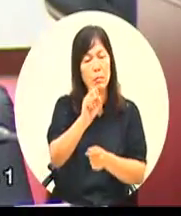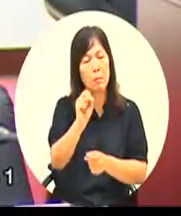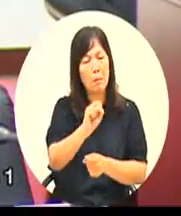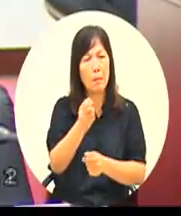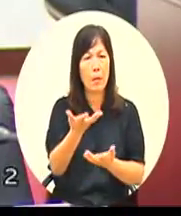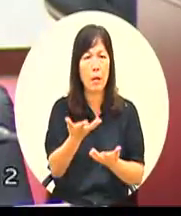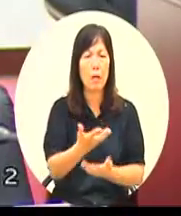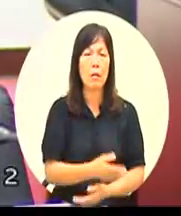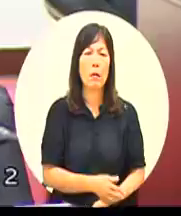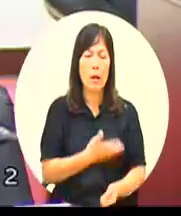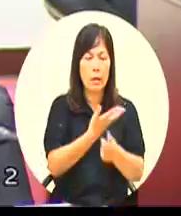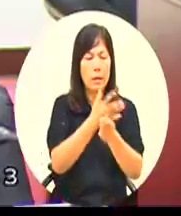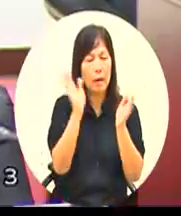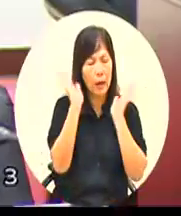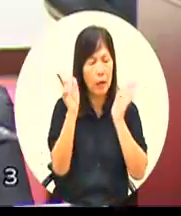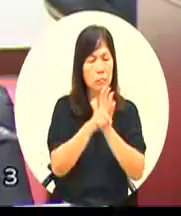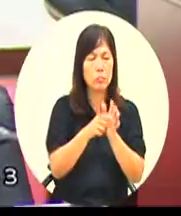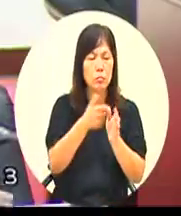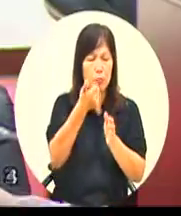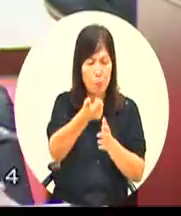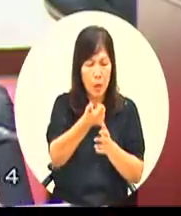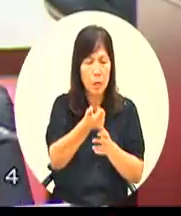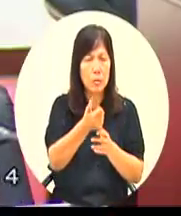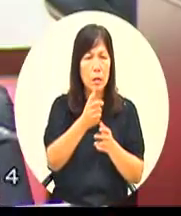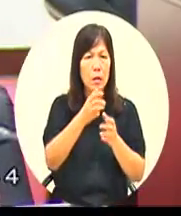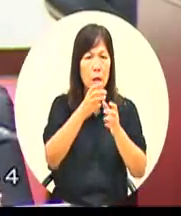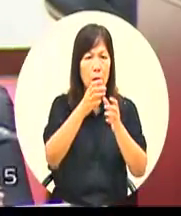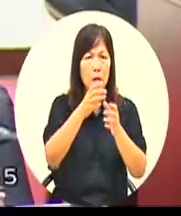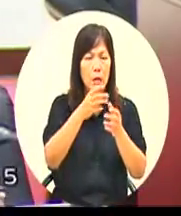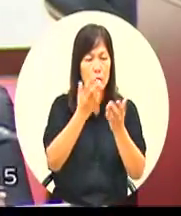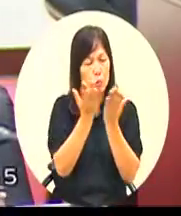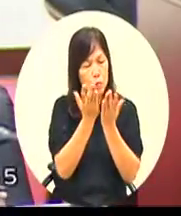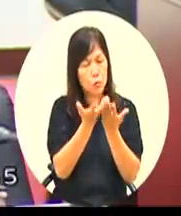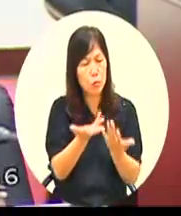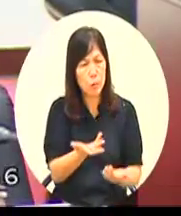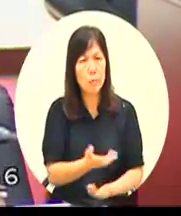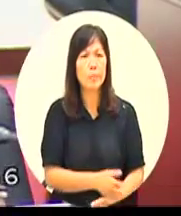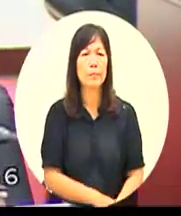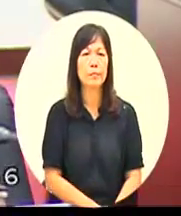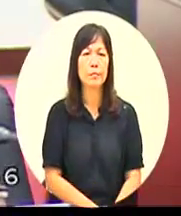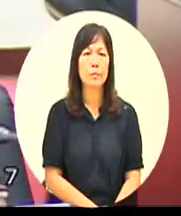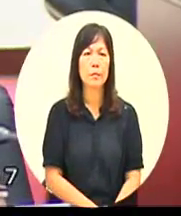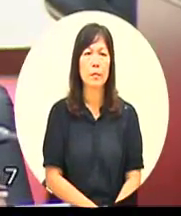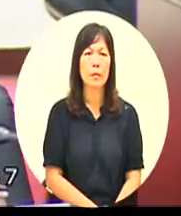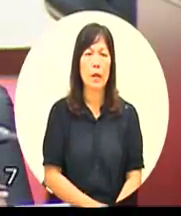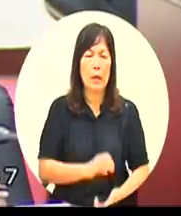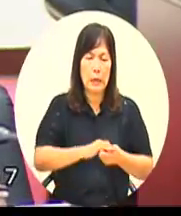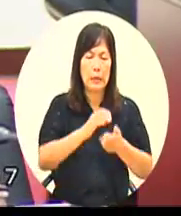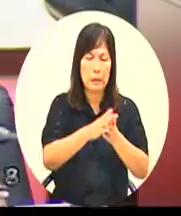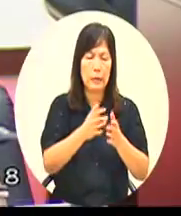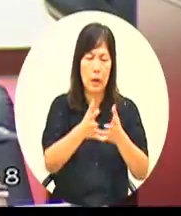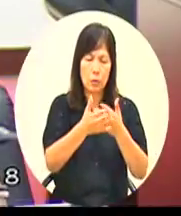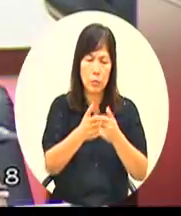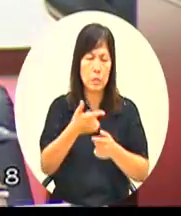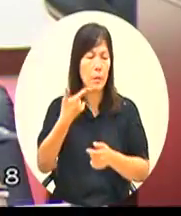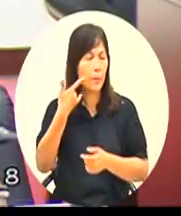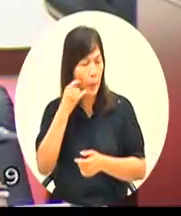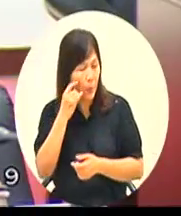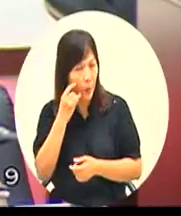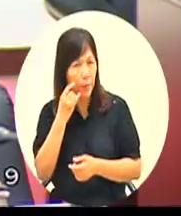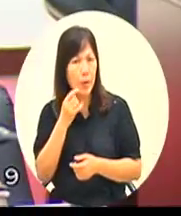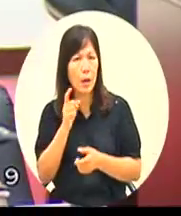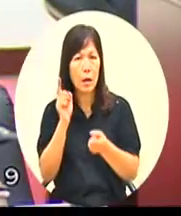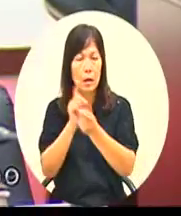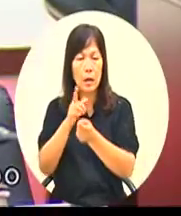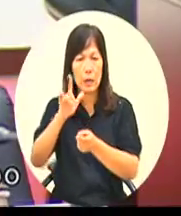个好的一个设备 来上课，那必须要学生的家长跟老